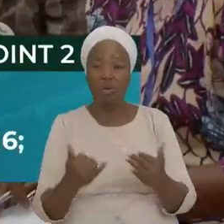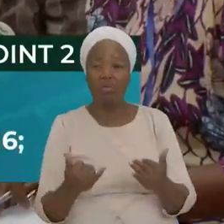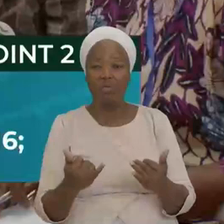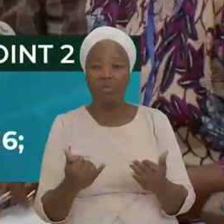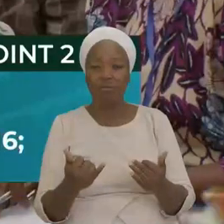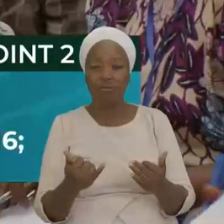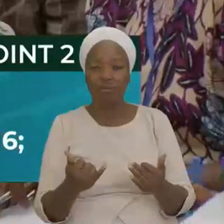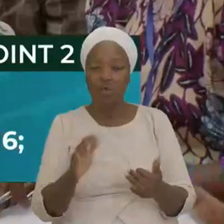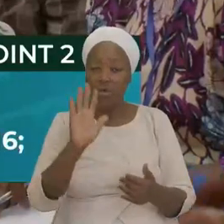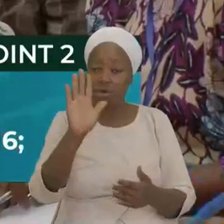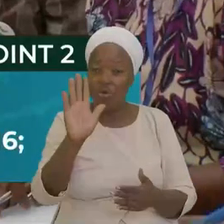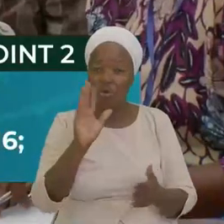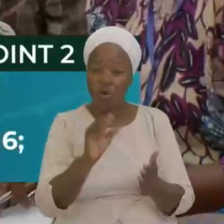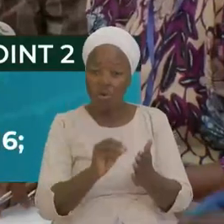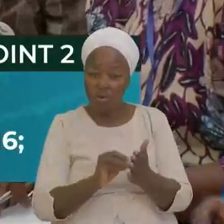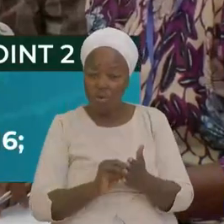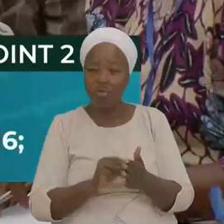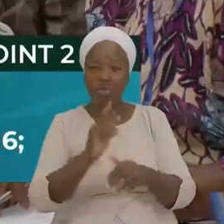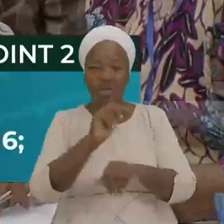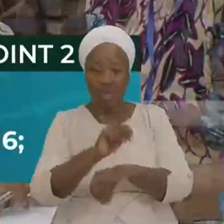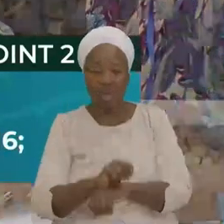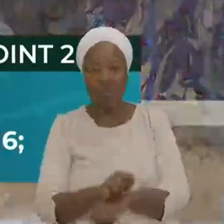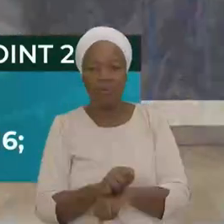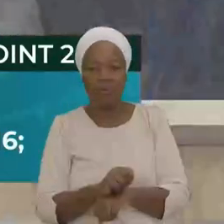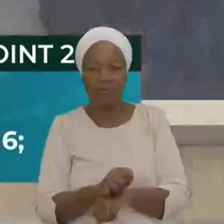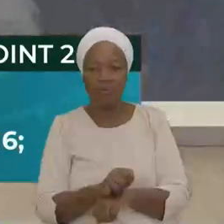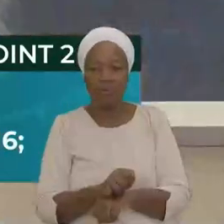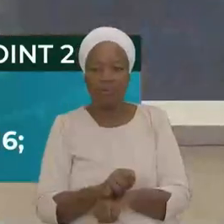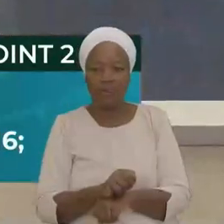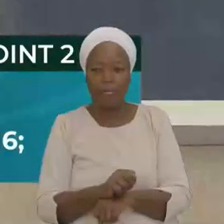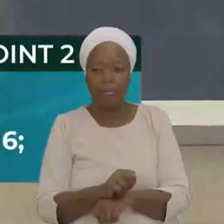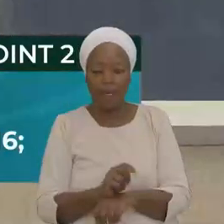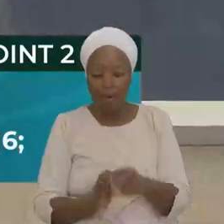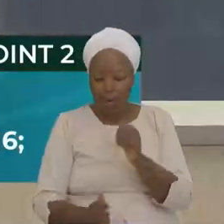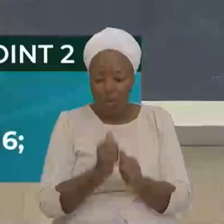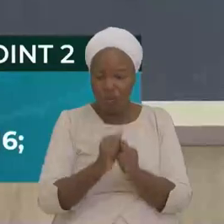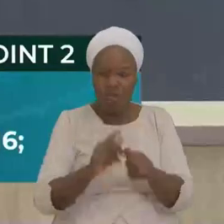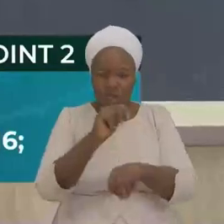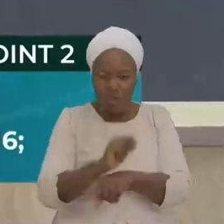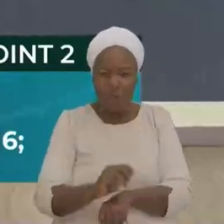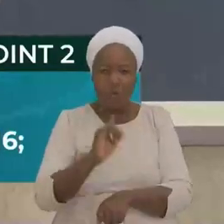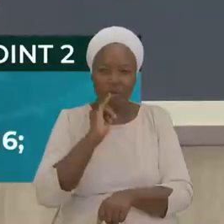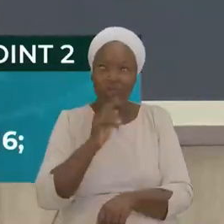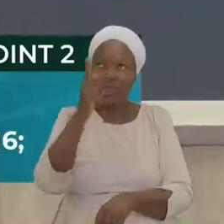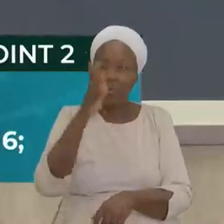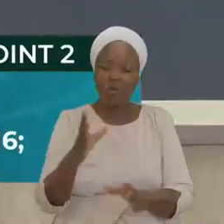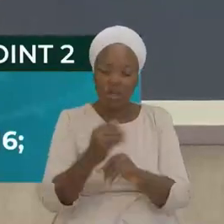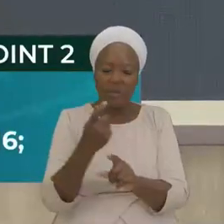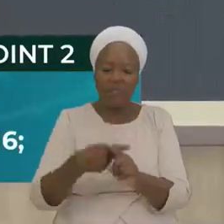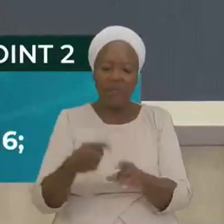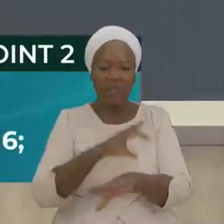Sur quel temple dois-tu te concentrer pour la purification? Ton propre temple.